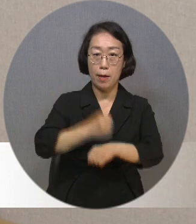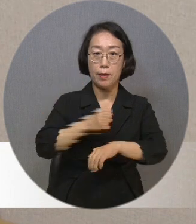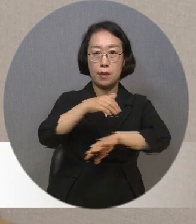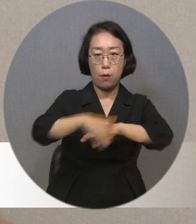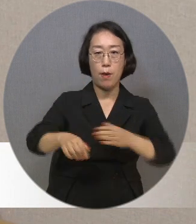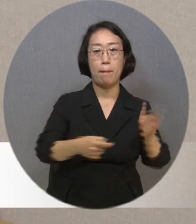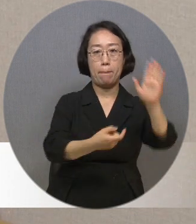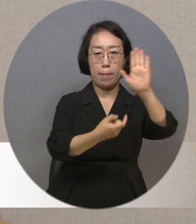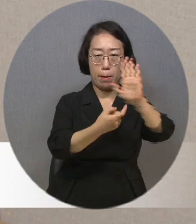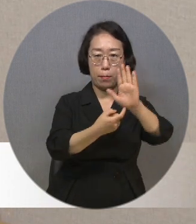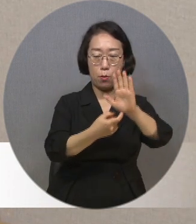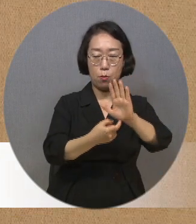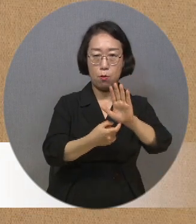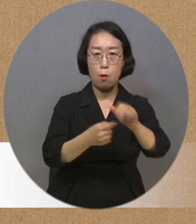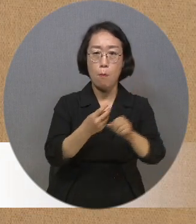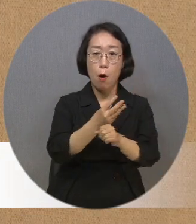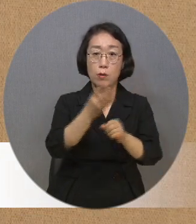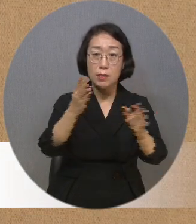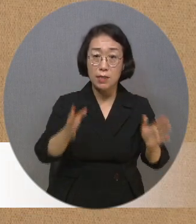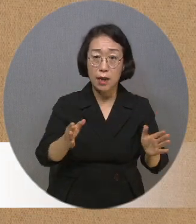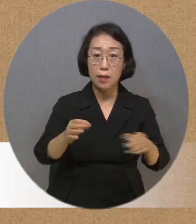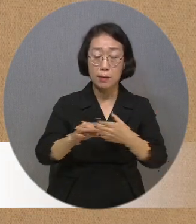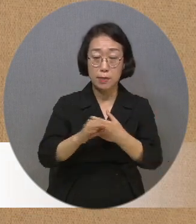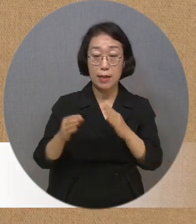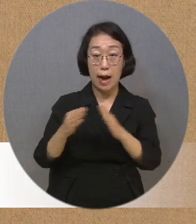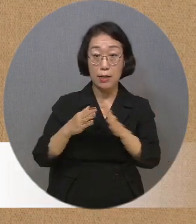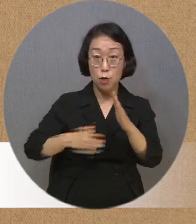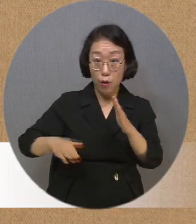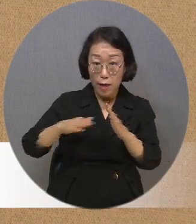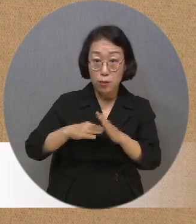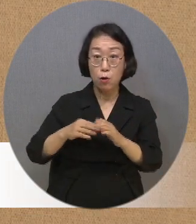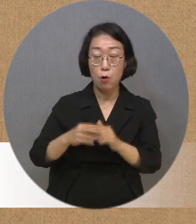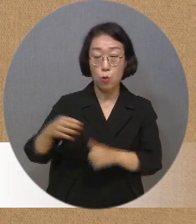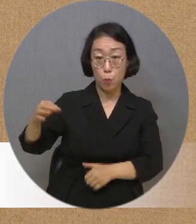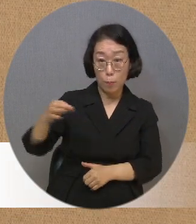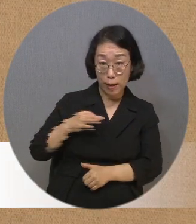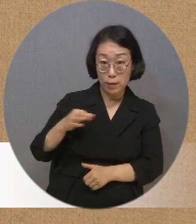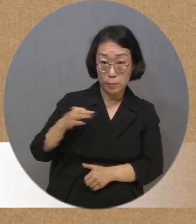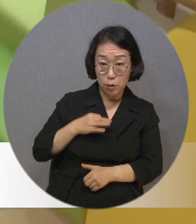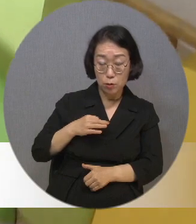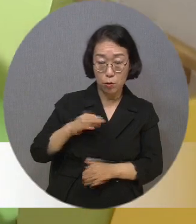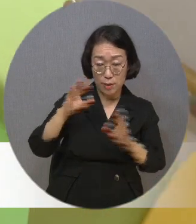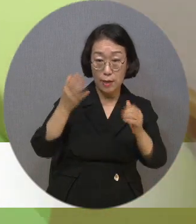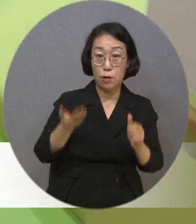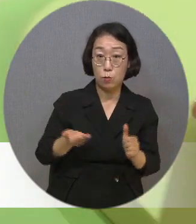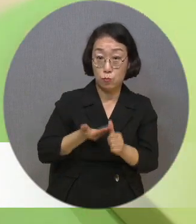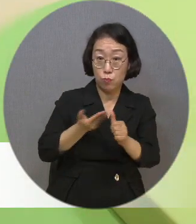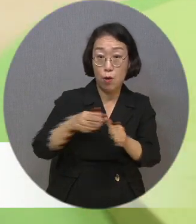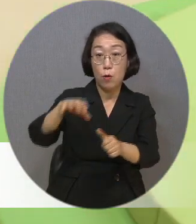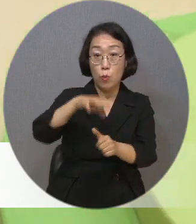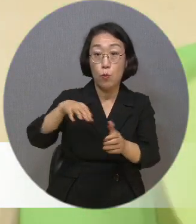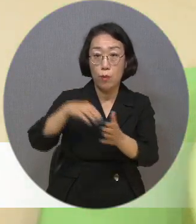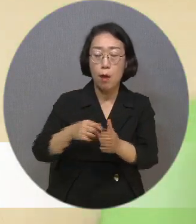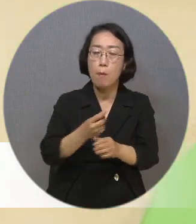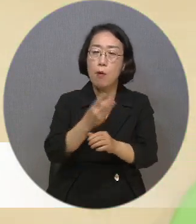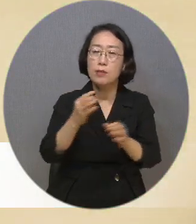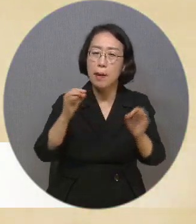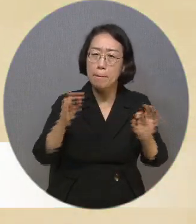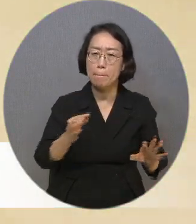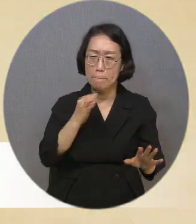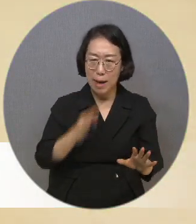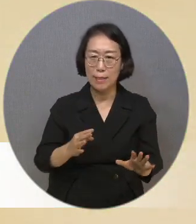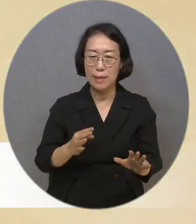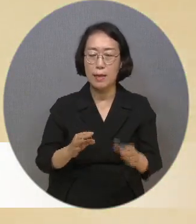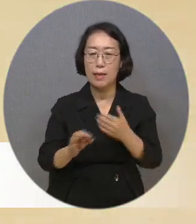밝혔습니다. 시간제 보육은 가정에서 양육수당을 받으면서 영유아를 키우는 부모가 시간 단위로